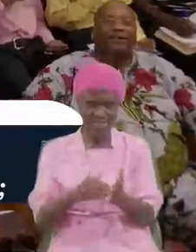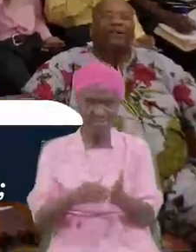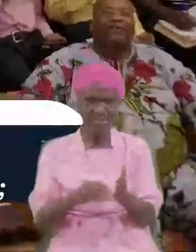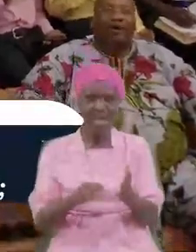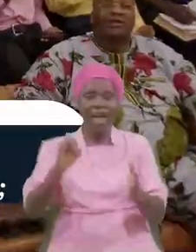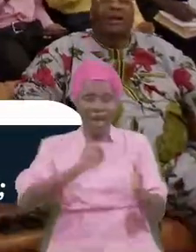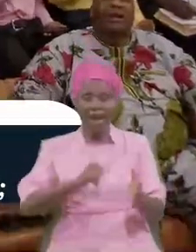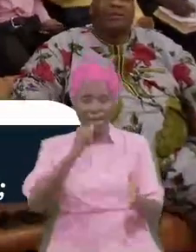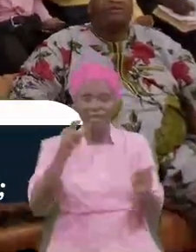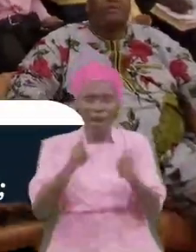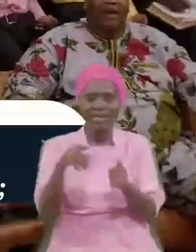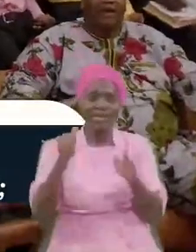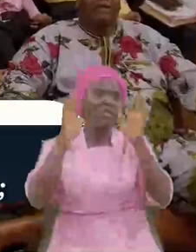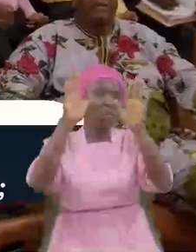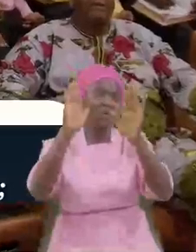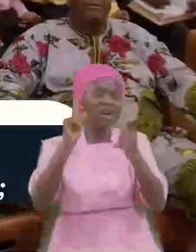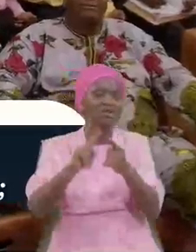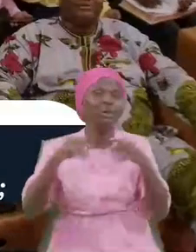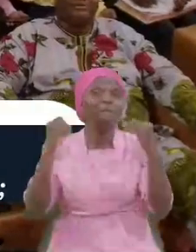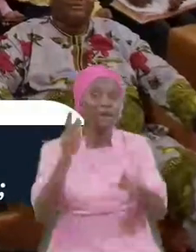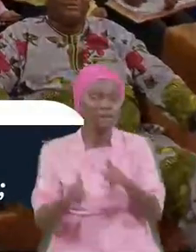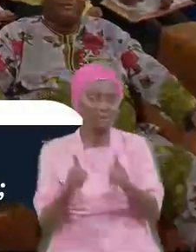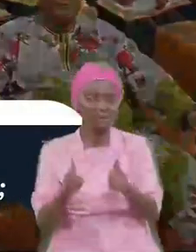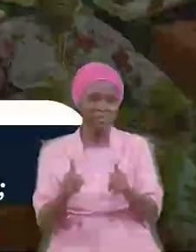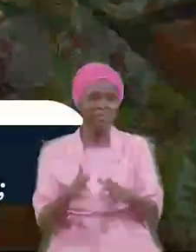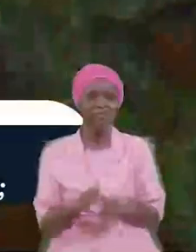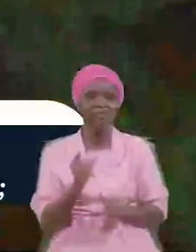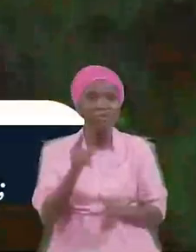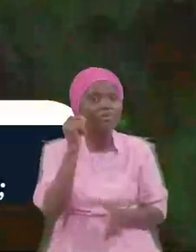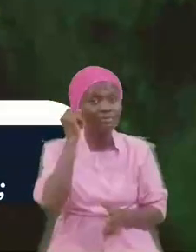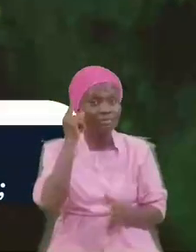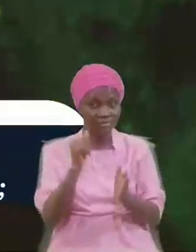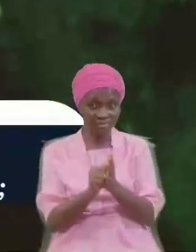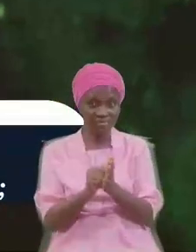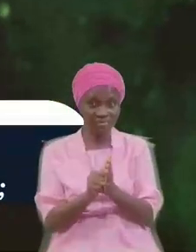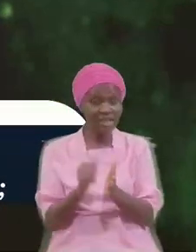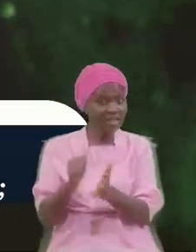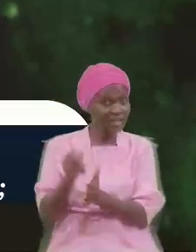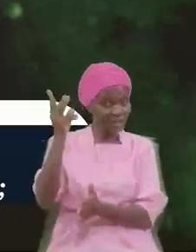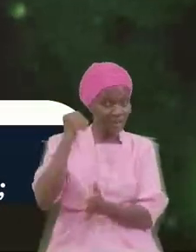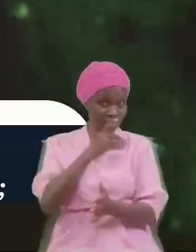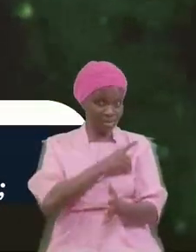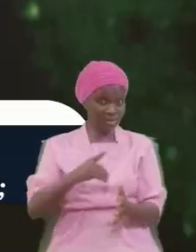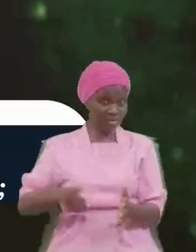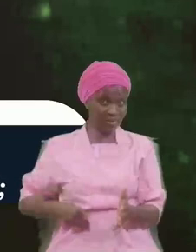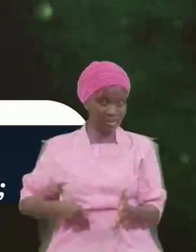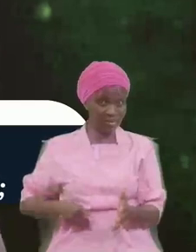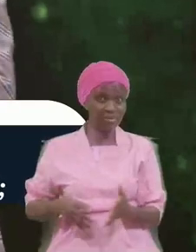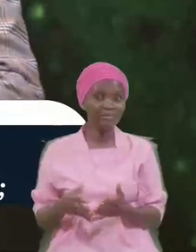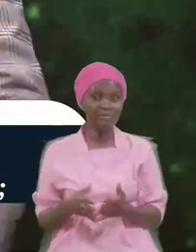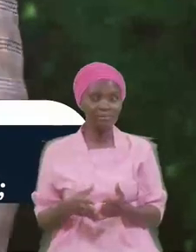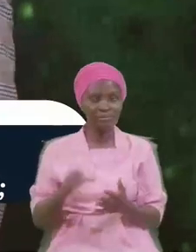suis pour plusieurs comme un prodige. Vous comprenez? Ça, c'était David, hein? Saül